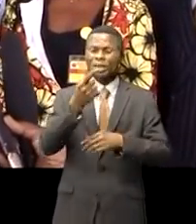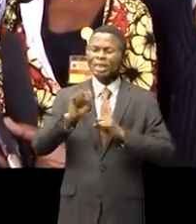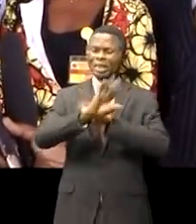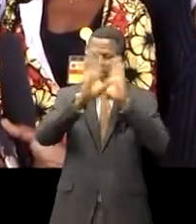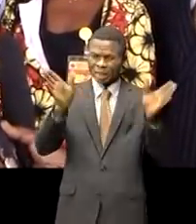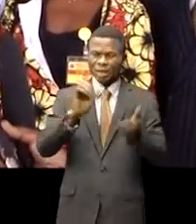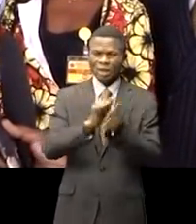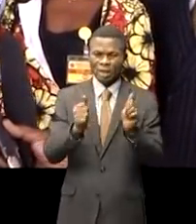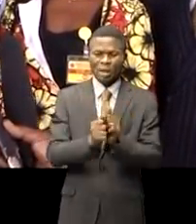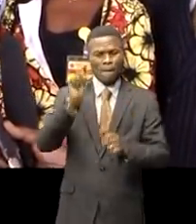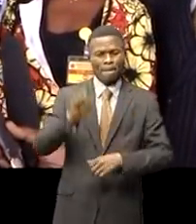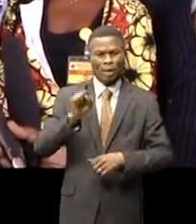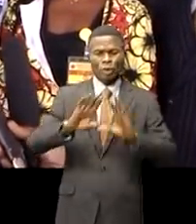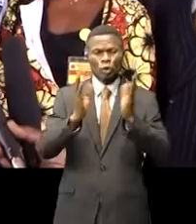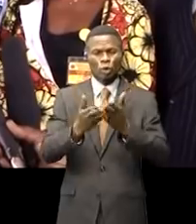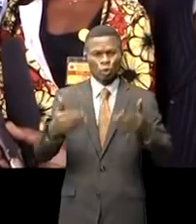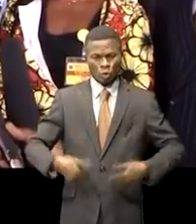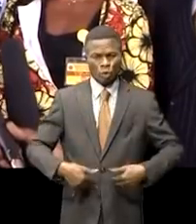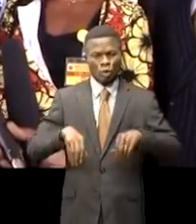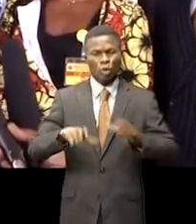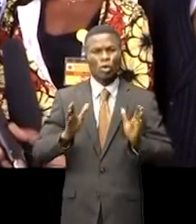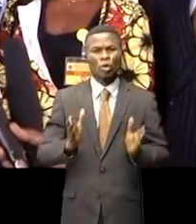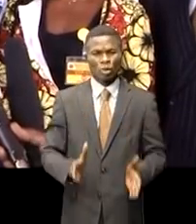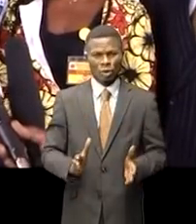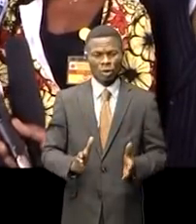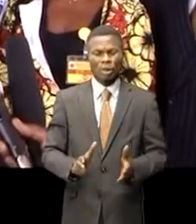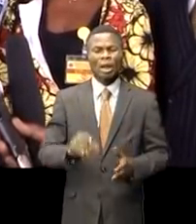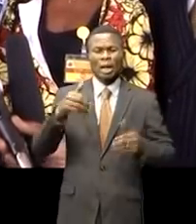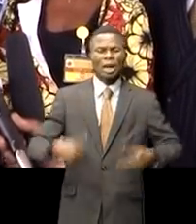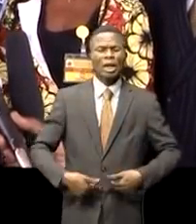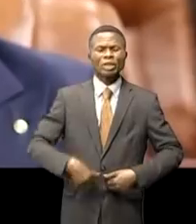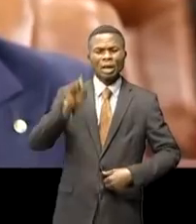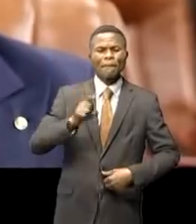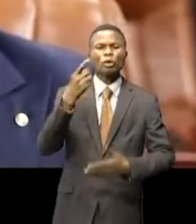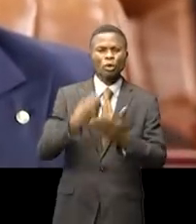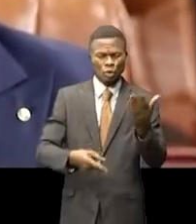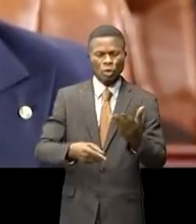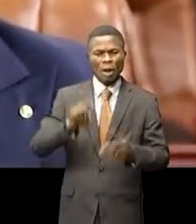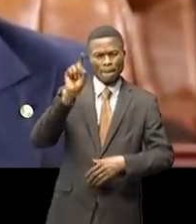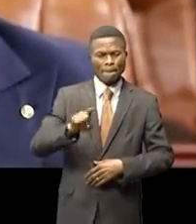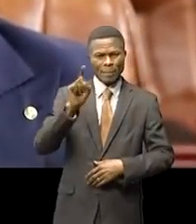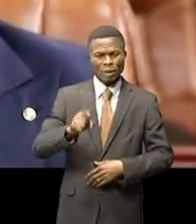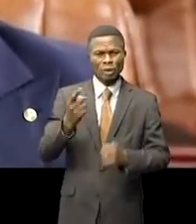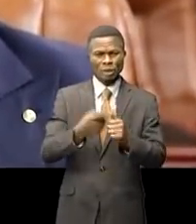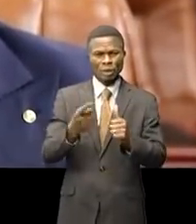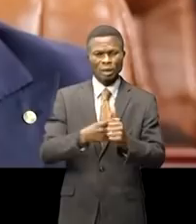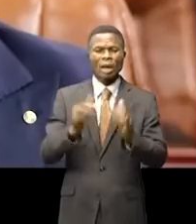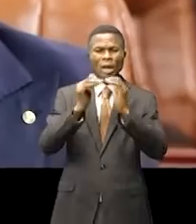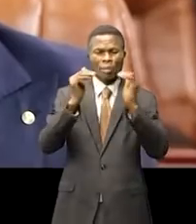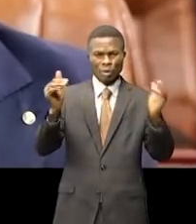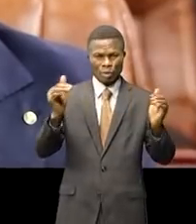les aspirations des jeunes congolais c'est quoi ses inspirations ses inspirations sont la paix